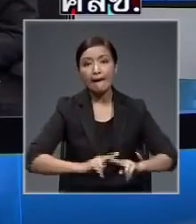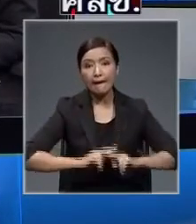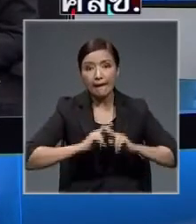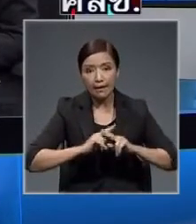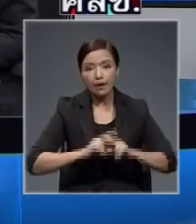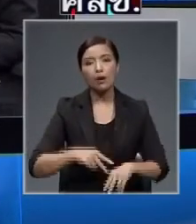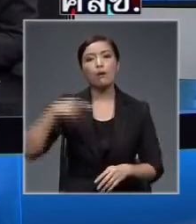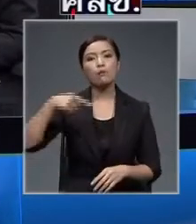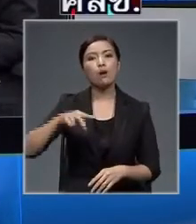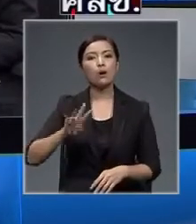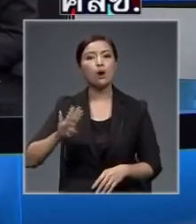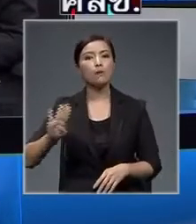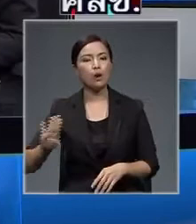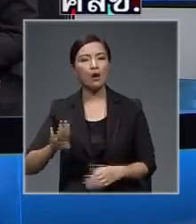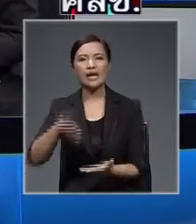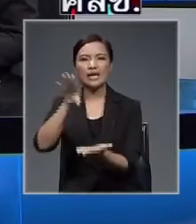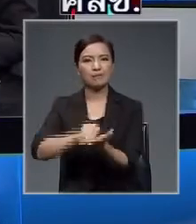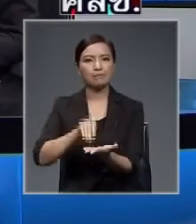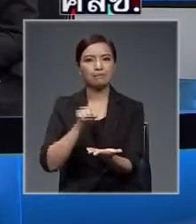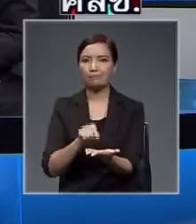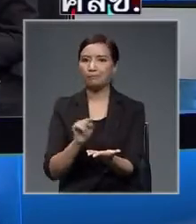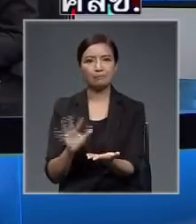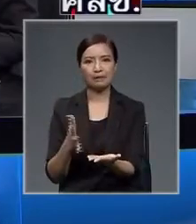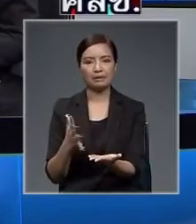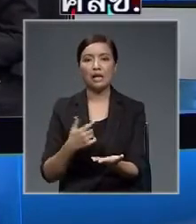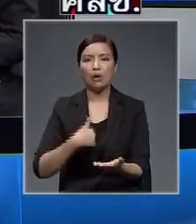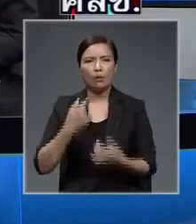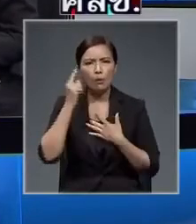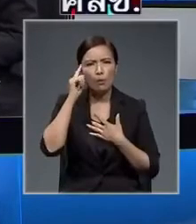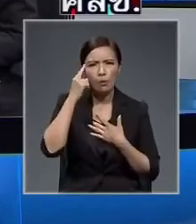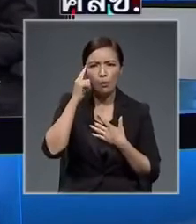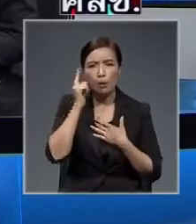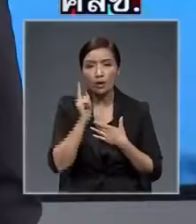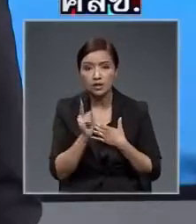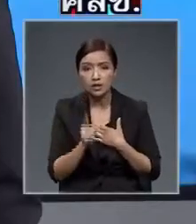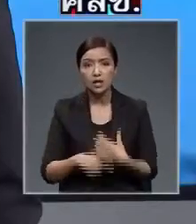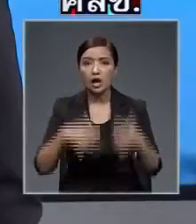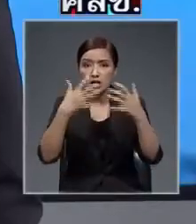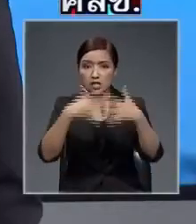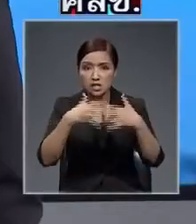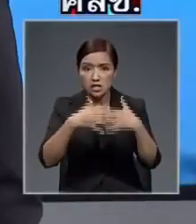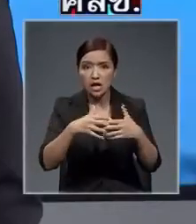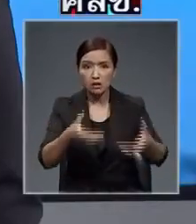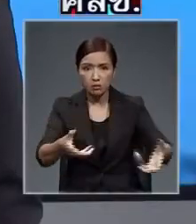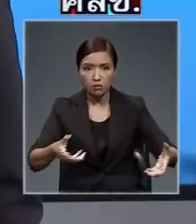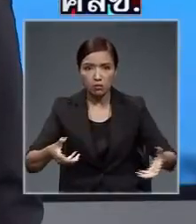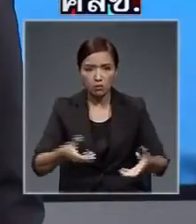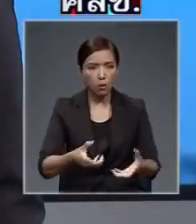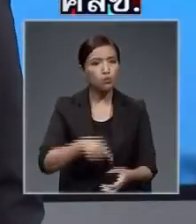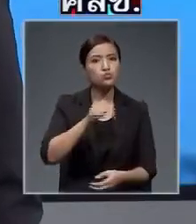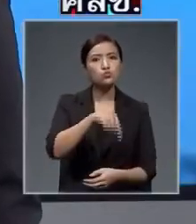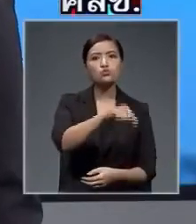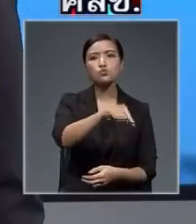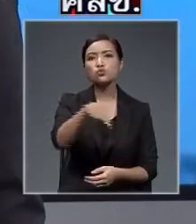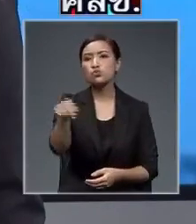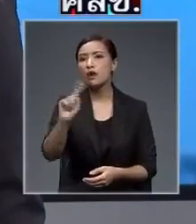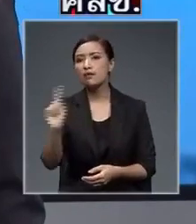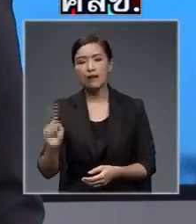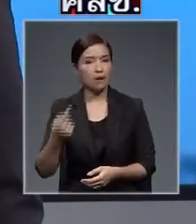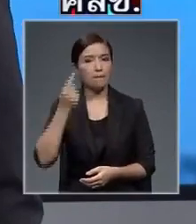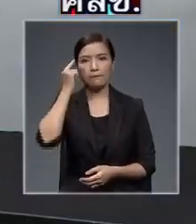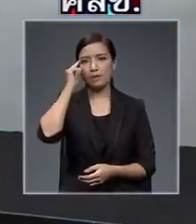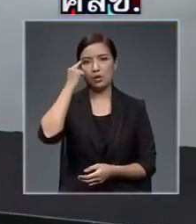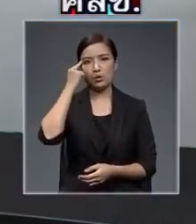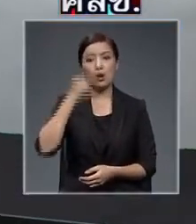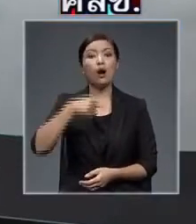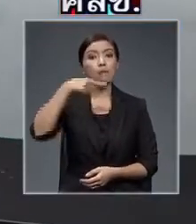บข้อมูลตั้งแต่ต้นทางเพราะฉะนั้นเราก็จะไม่รู้ว่าจริงๆแล้วมีเครื่องกำเนิดรังสีเนี่ยอยู่ที่ไหนบ้างนะคะพรบ.ฉบับ